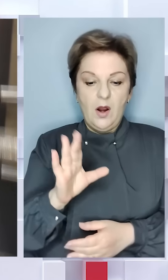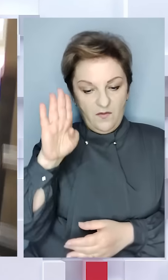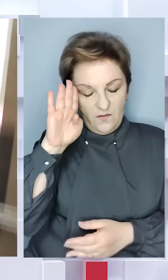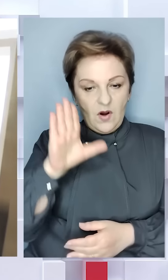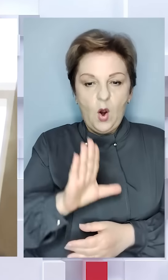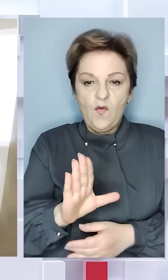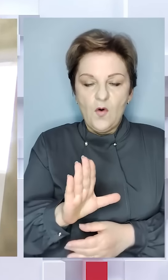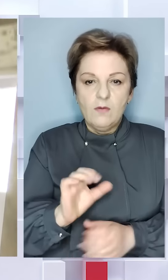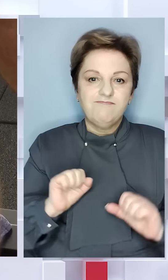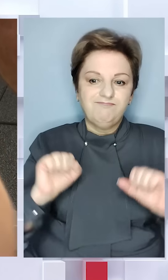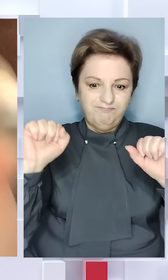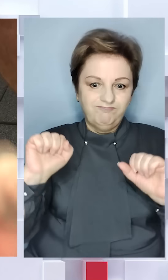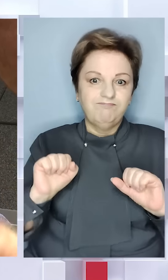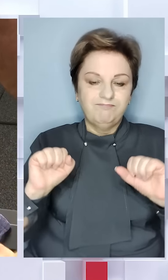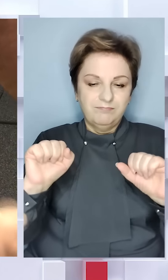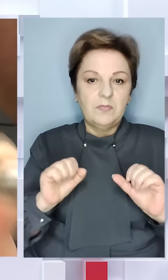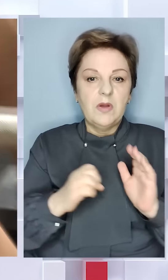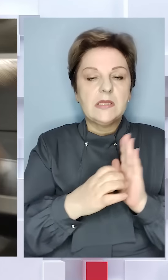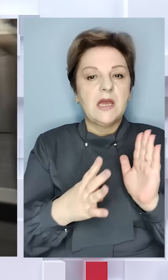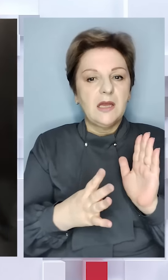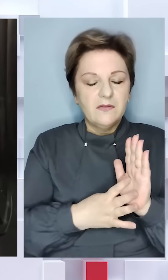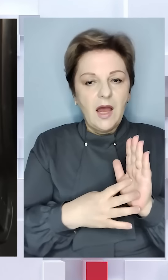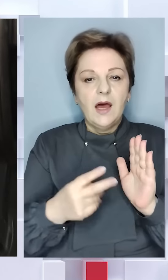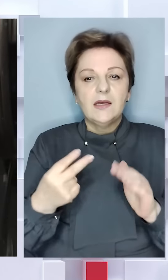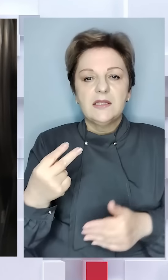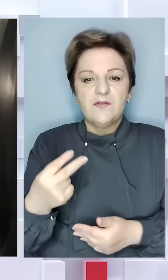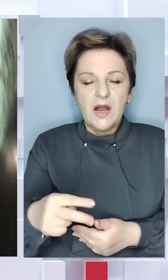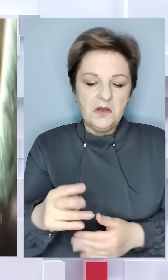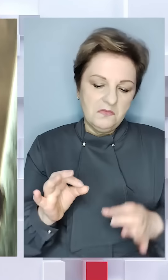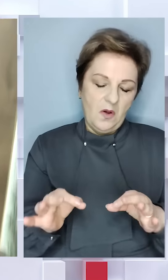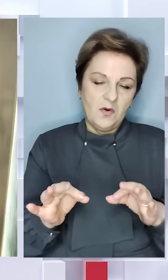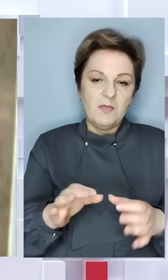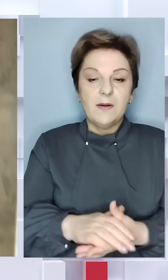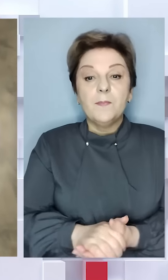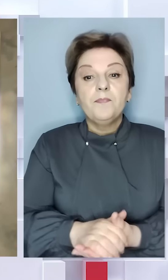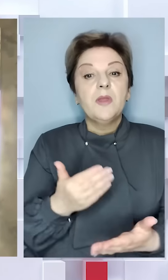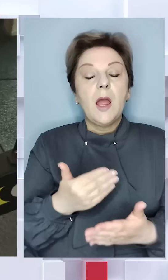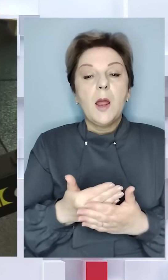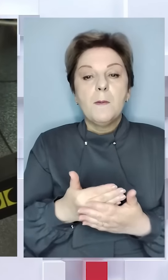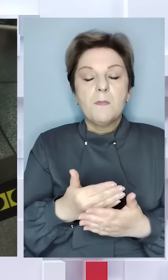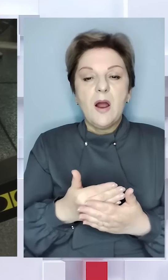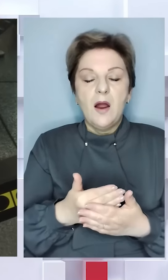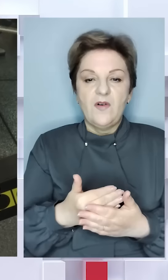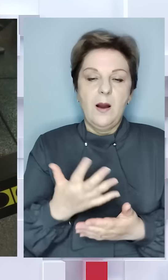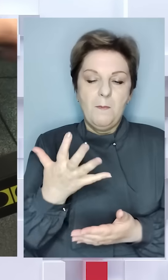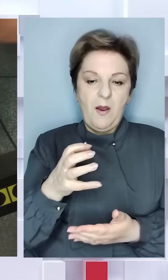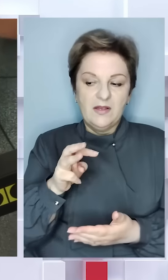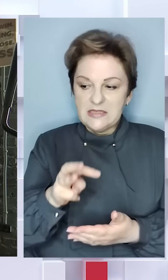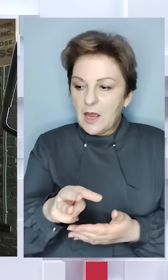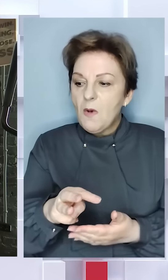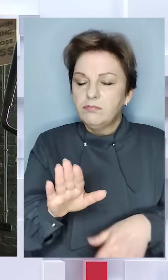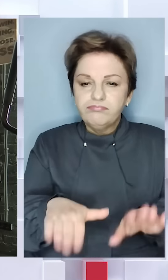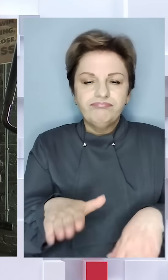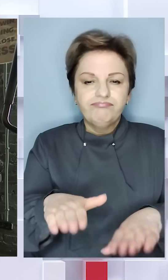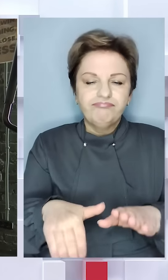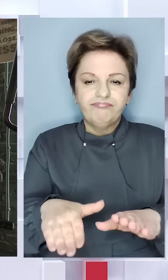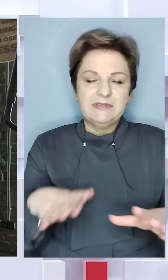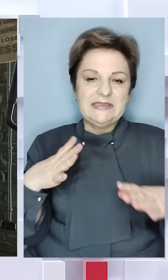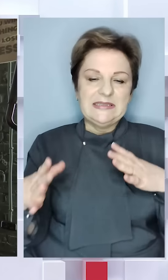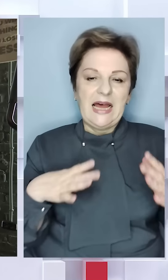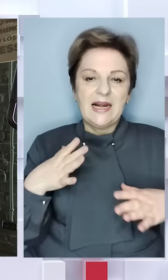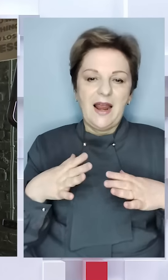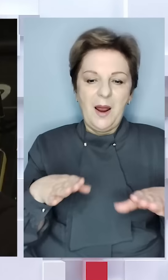Володимир. Жмештангу. 19, 20, нормально. Майже пів кілометра долає на тренажері, який